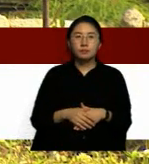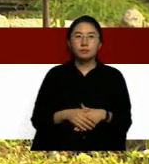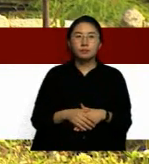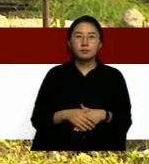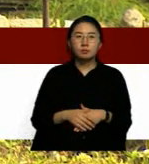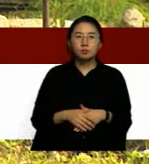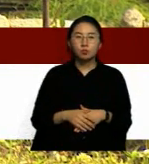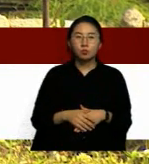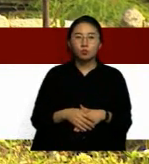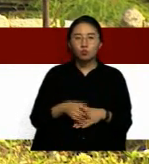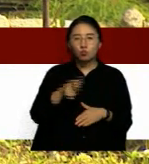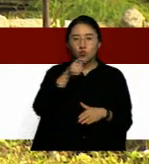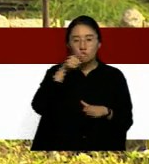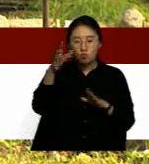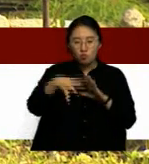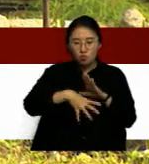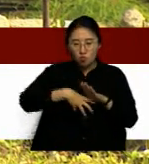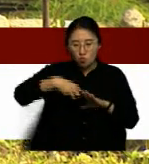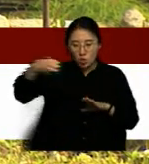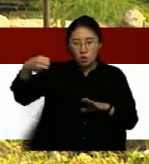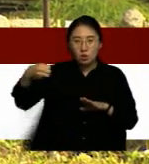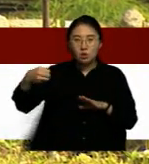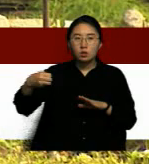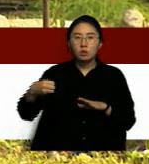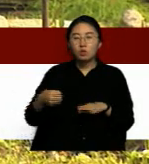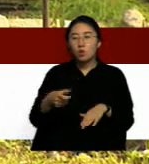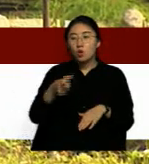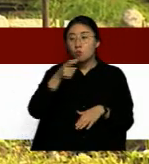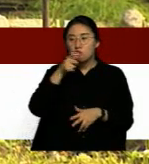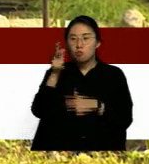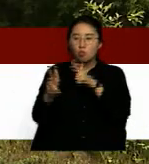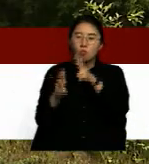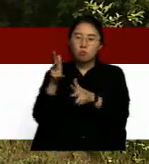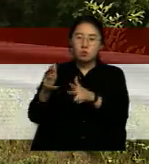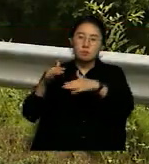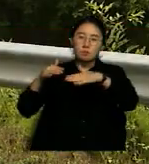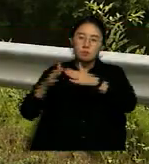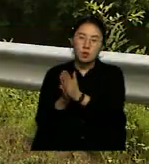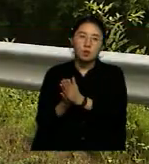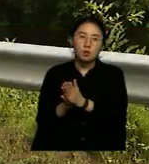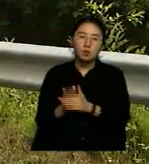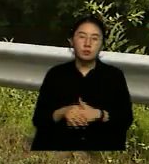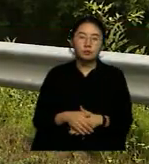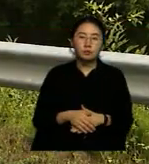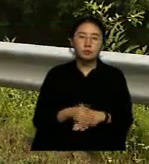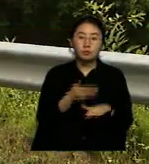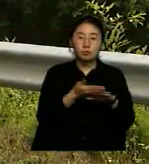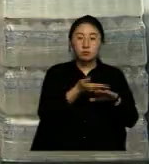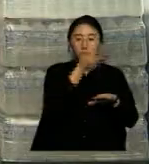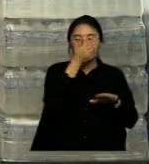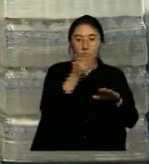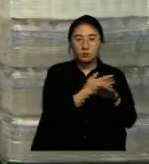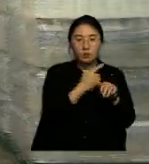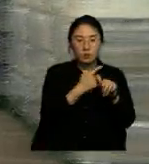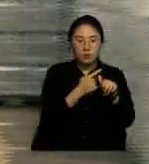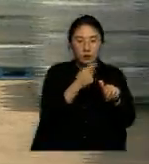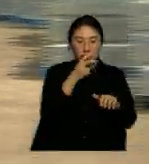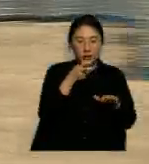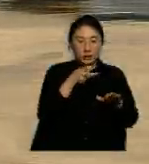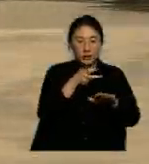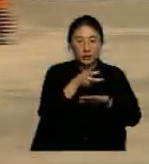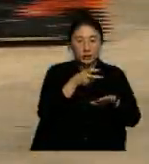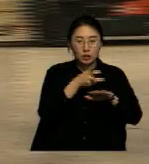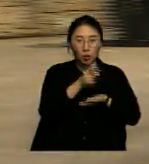없어요. 좀더 이게 생수공장을 폐기시켜야 되는지 뭐니. 조종천 상류에서 자동차로 500m